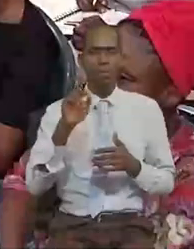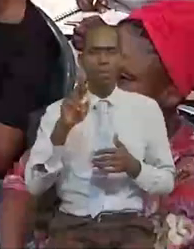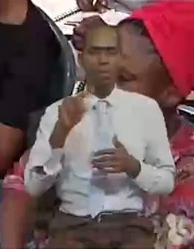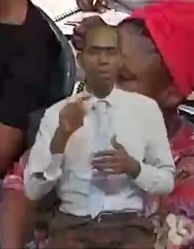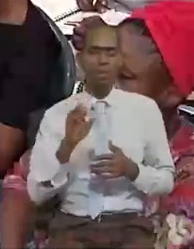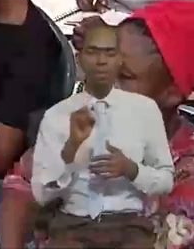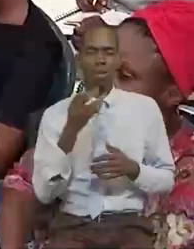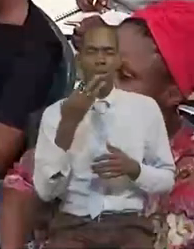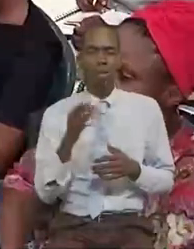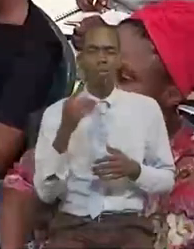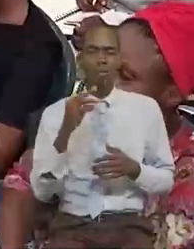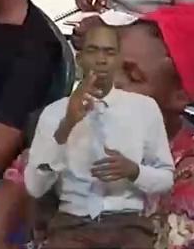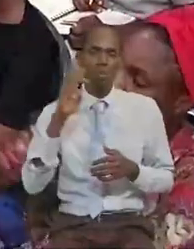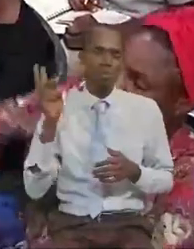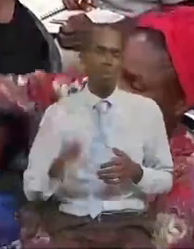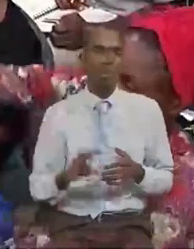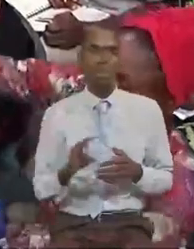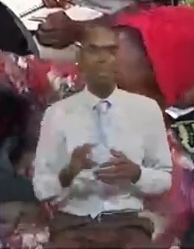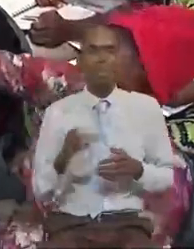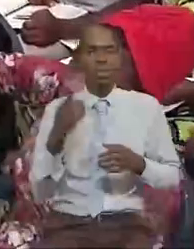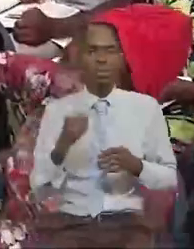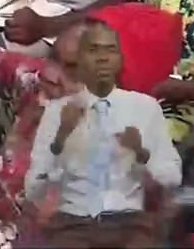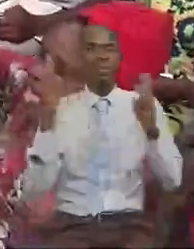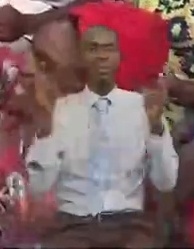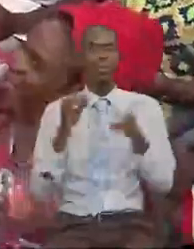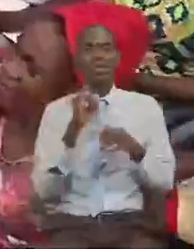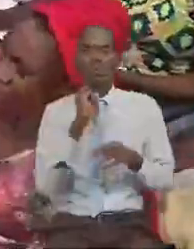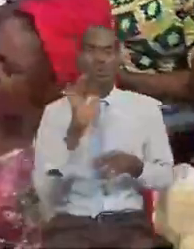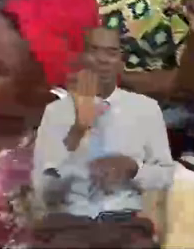Et la victoire est pour vous au nom de Jésus.